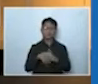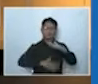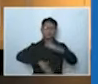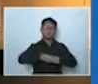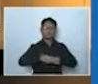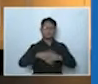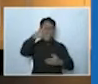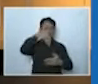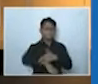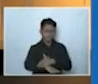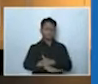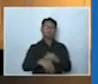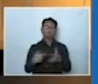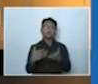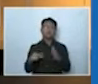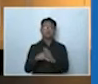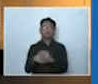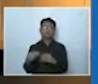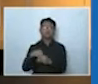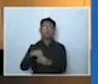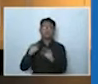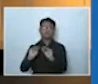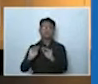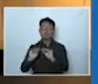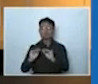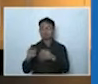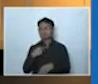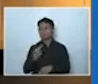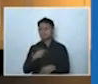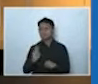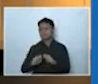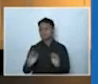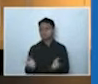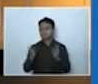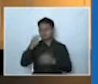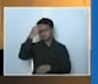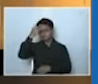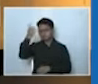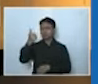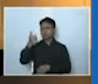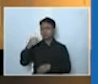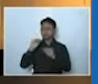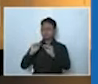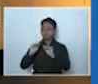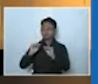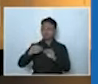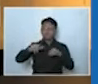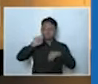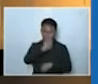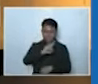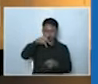urutan keenam dan kita di urutan kelima artinya capaian kami Kami membawa misi karya nyata yang menjadi pilihan kepada